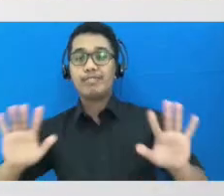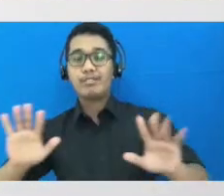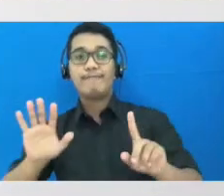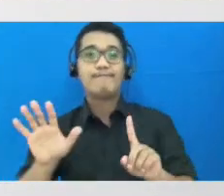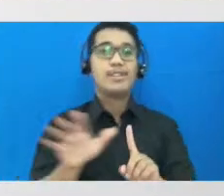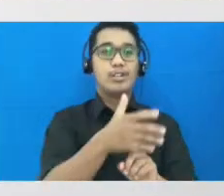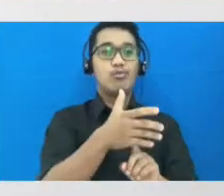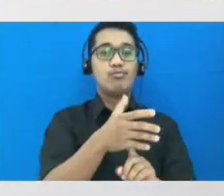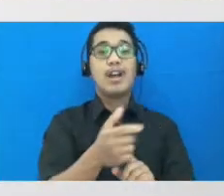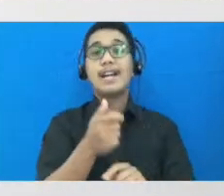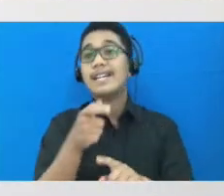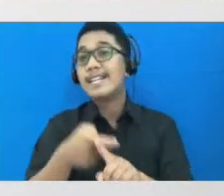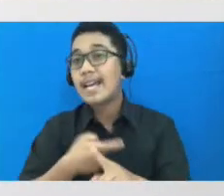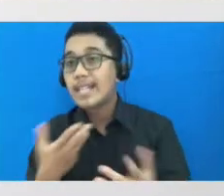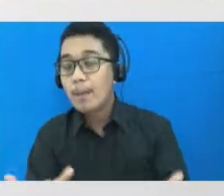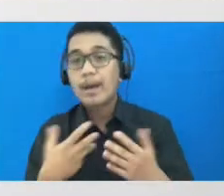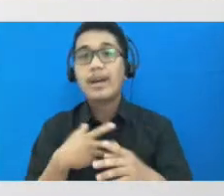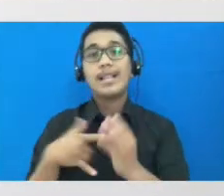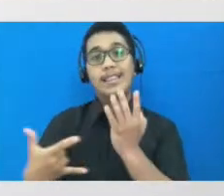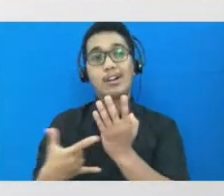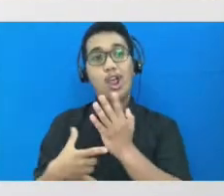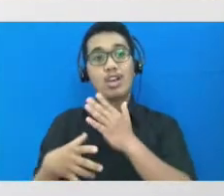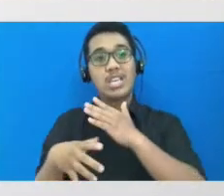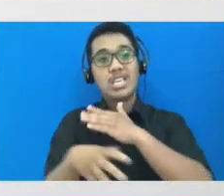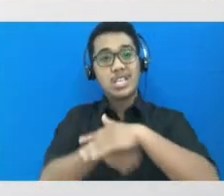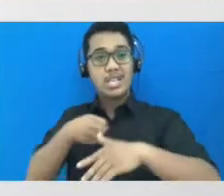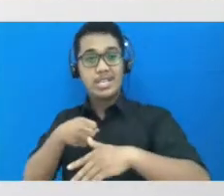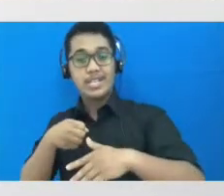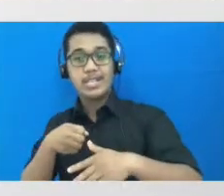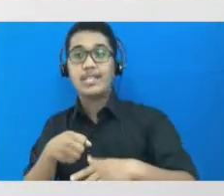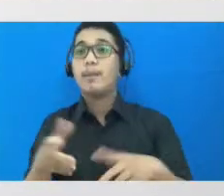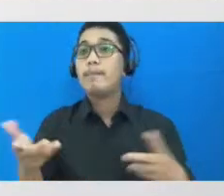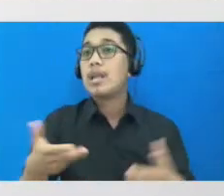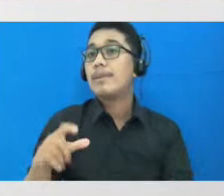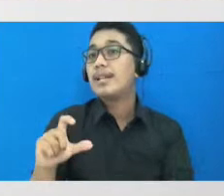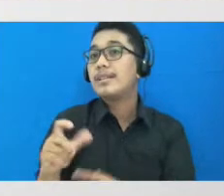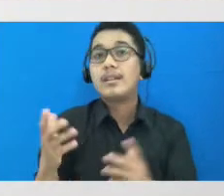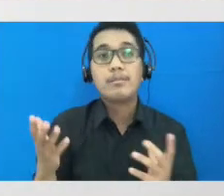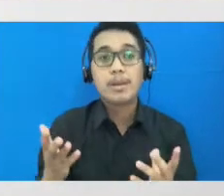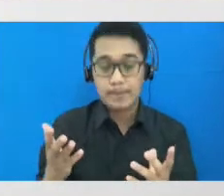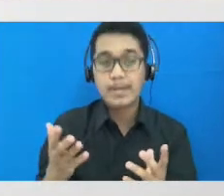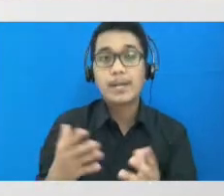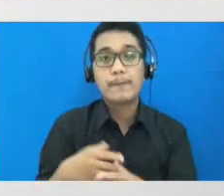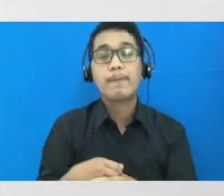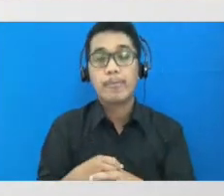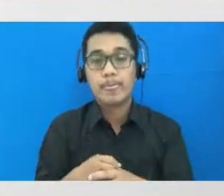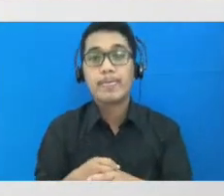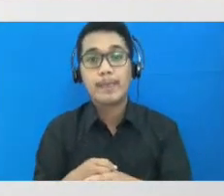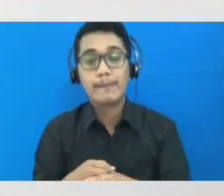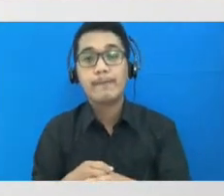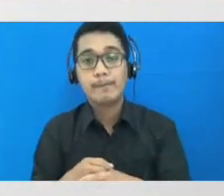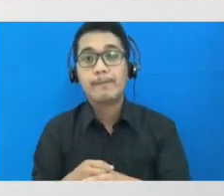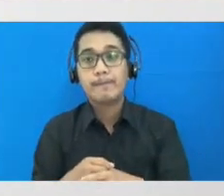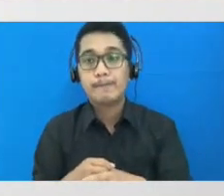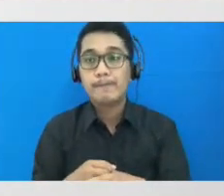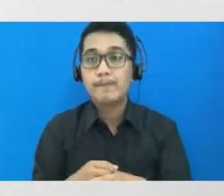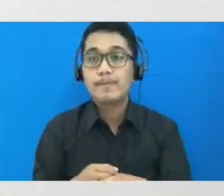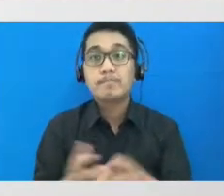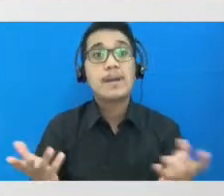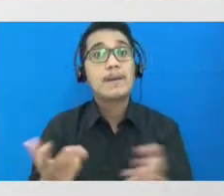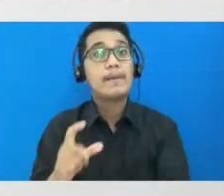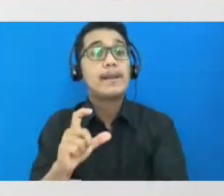teknologi. Bagaimana caranya pemerintah bisa melindungi masyarakat atau warga negara